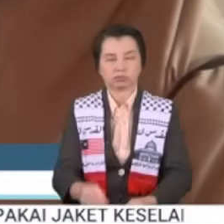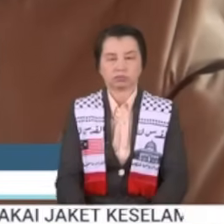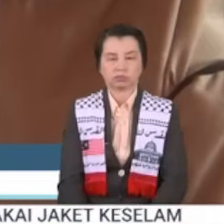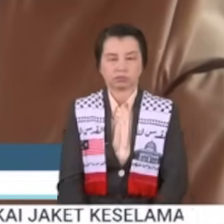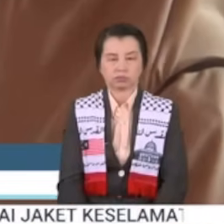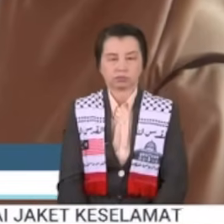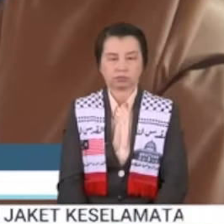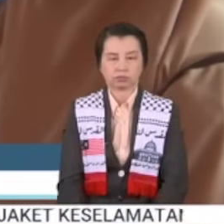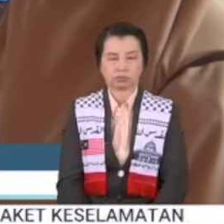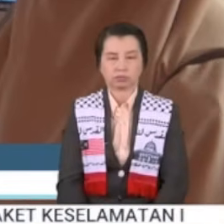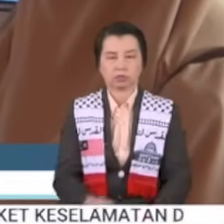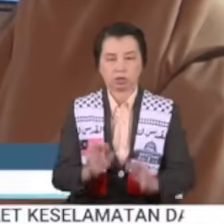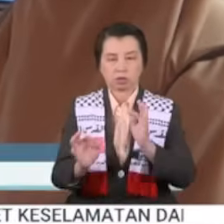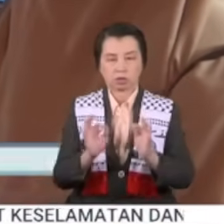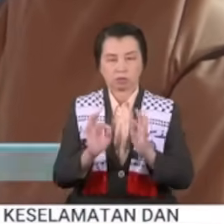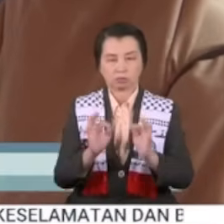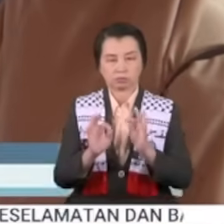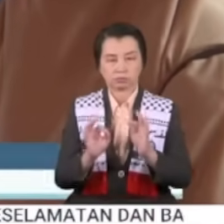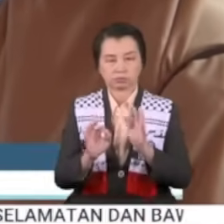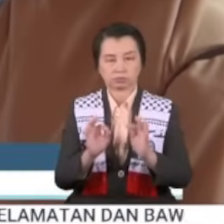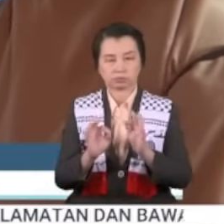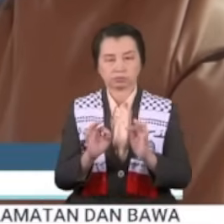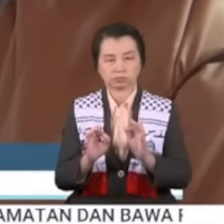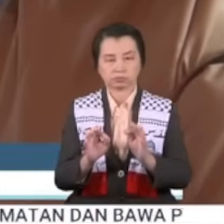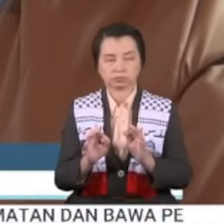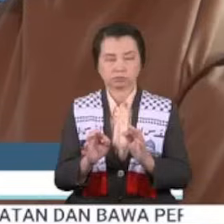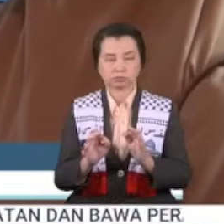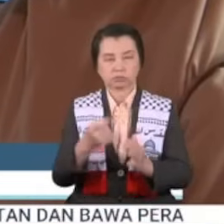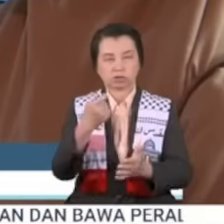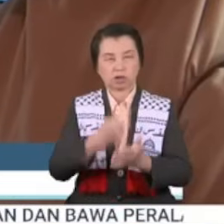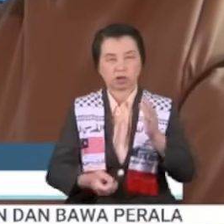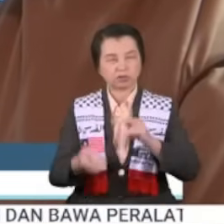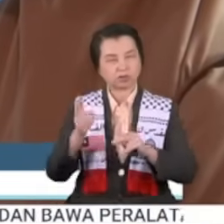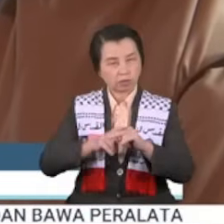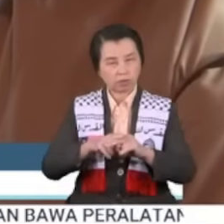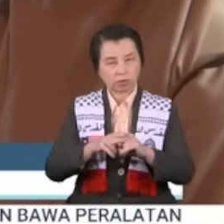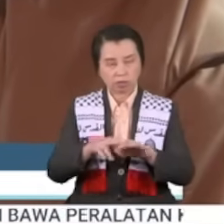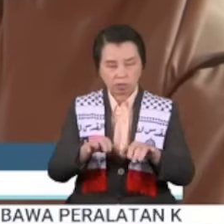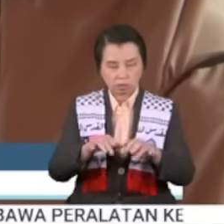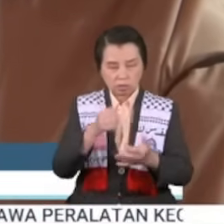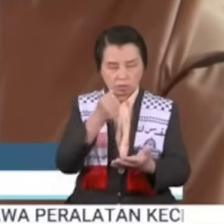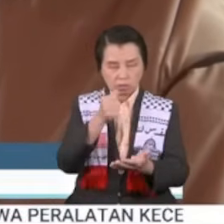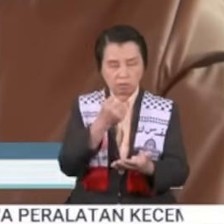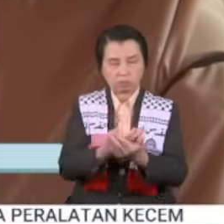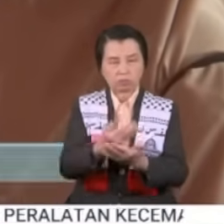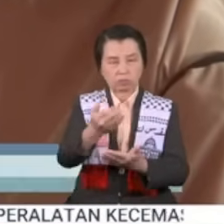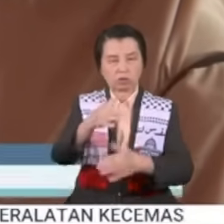online kalau kata sebelum ni ada C tambahanuk